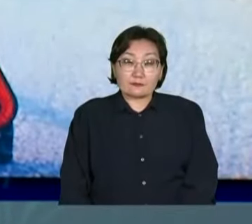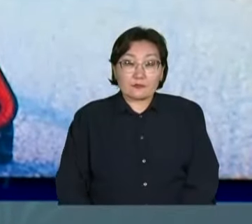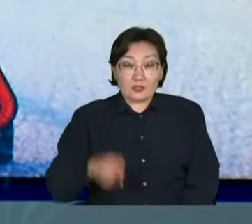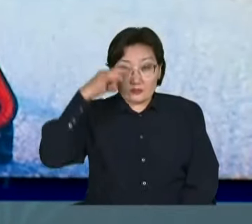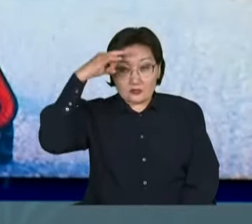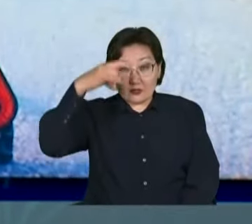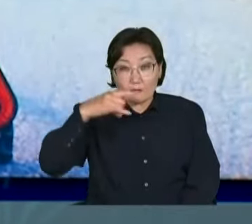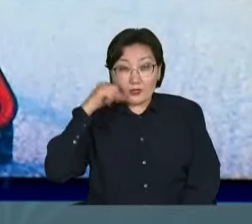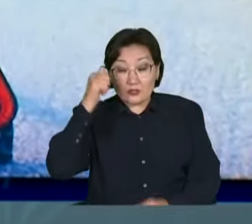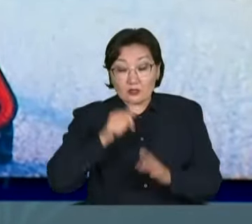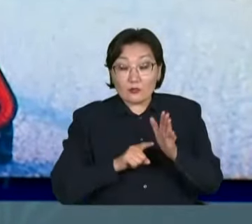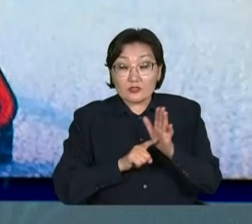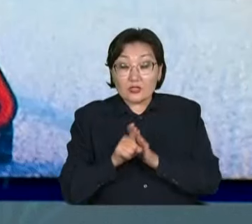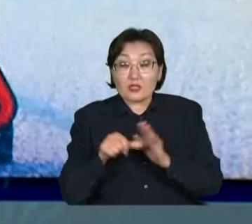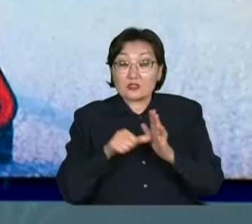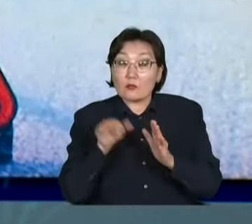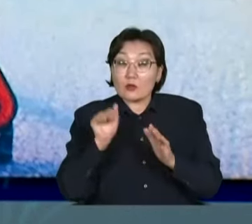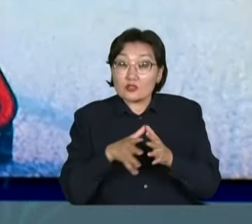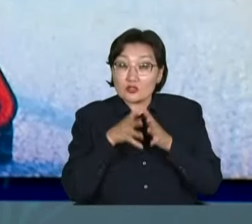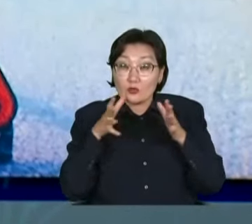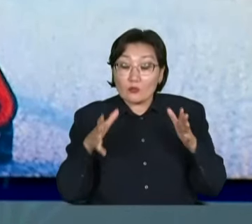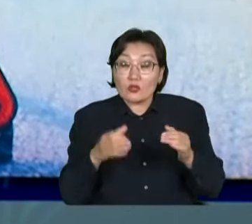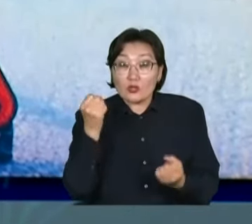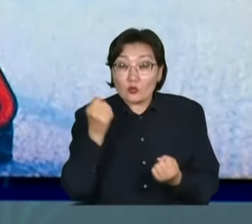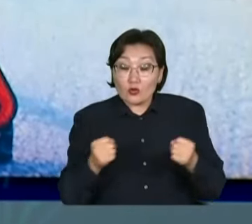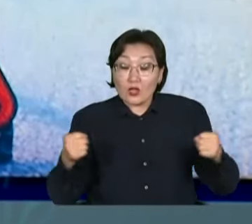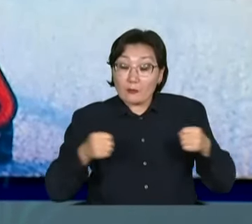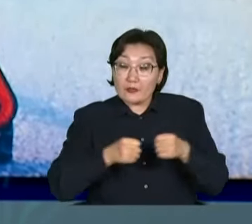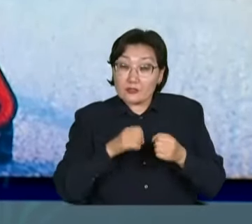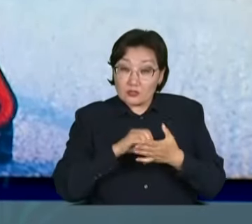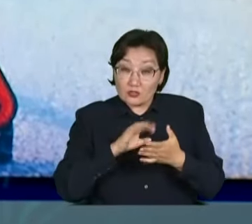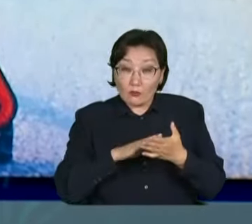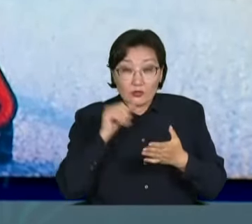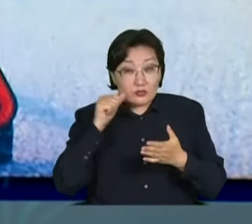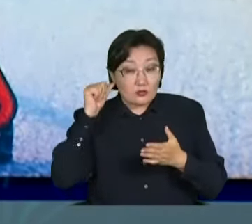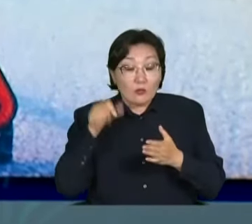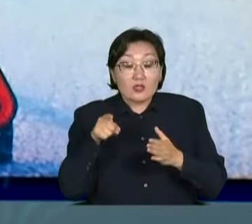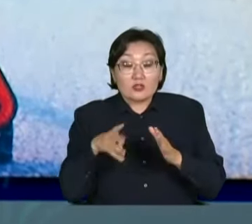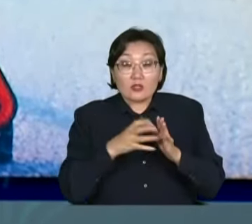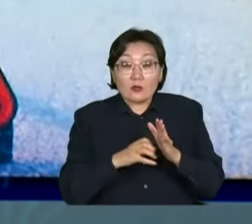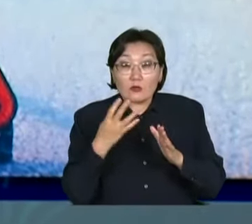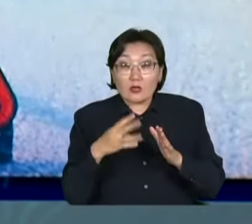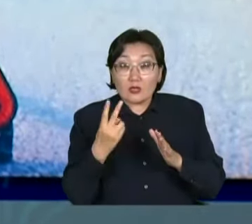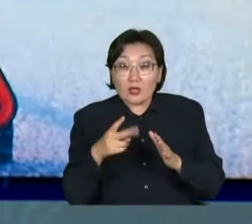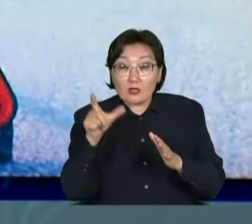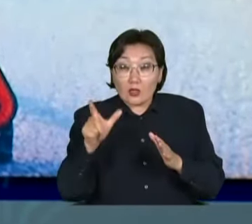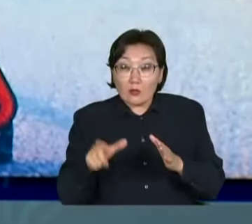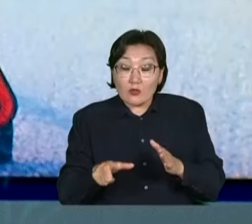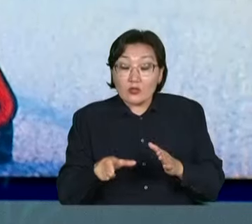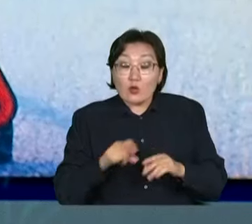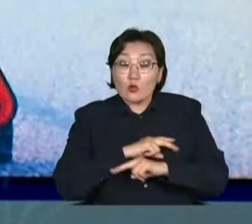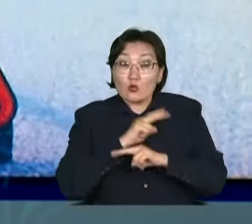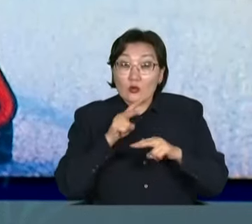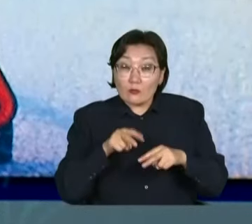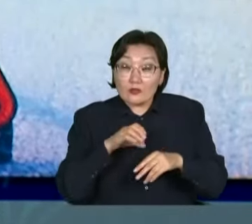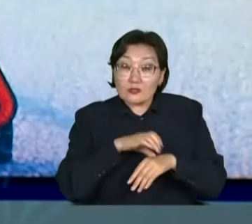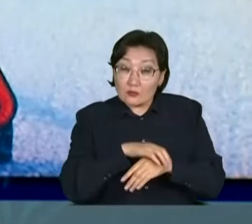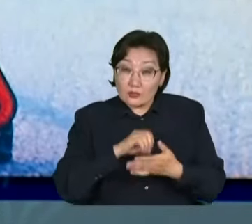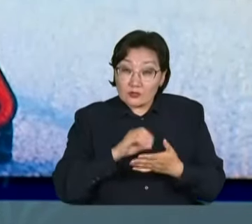Елімізде жыл басынан бері 6000-нан астам көлік апаты тіркелген. Ал былтыр 1942 адамның өмірі жолда қиылыпты.